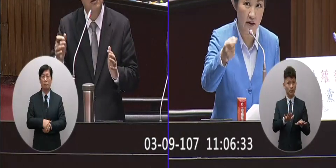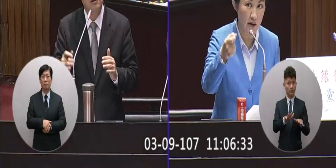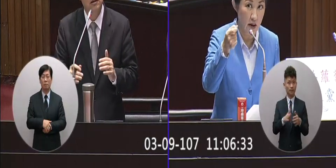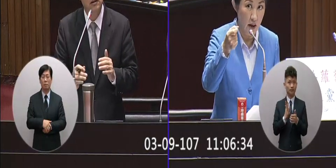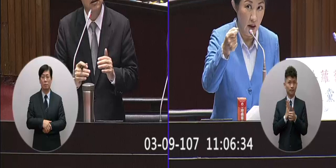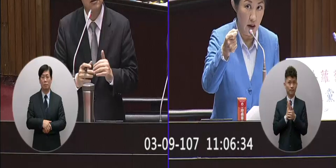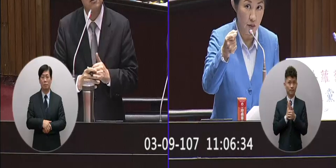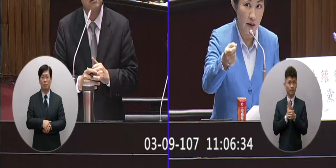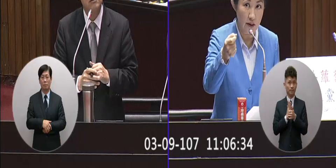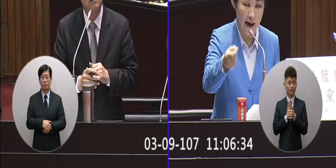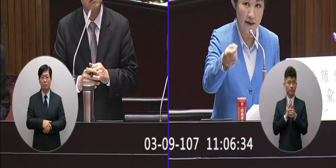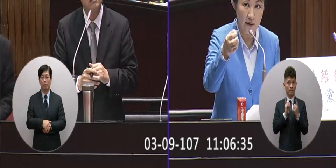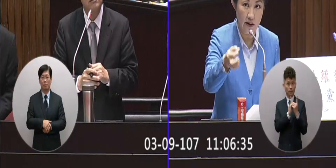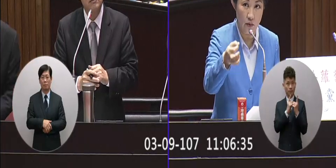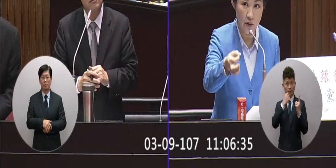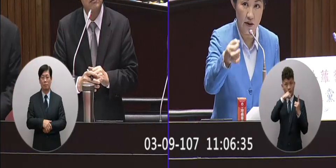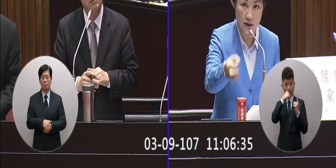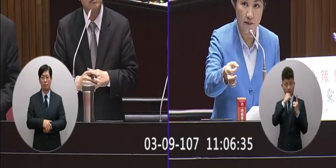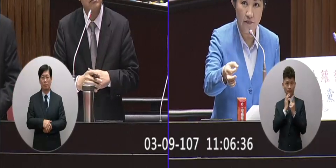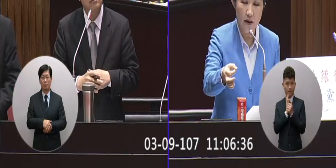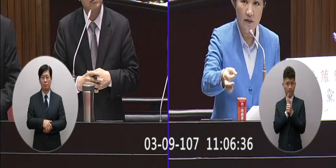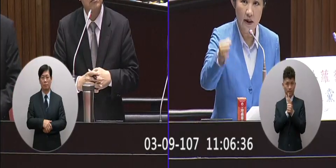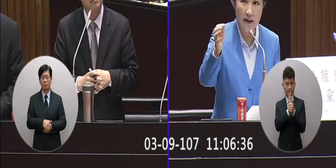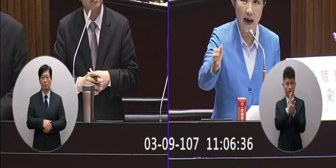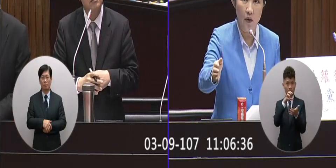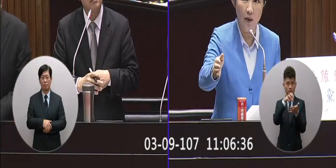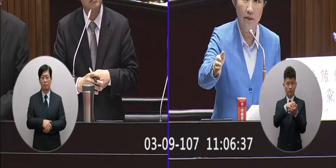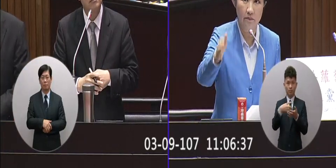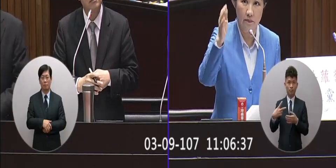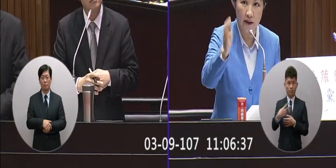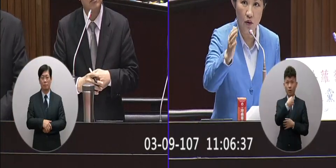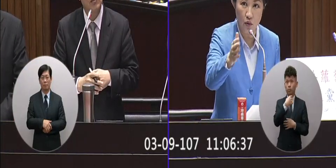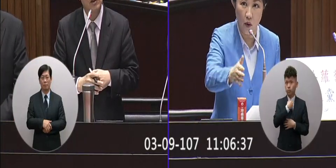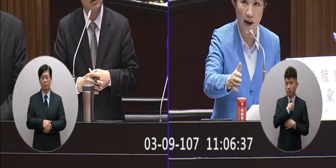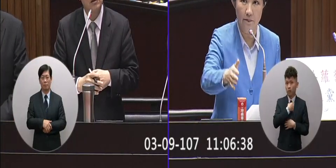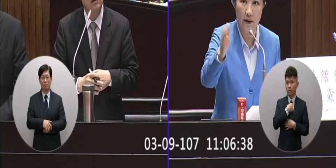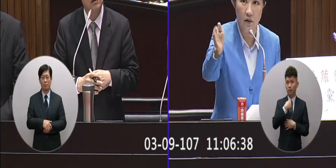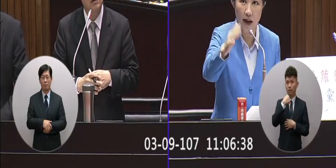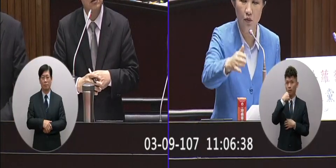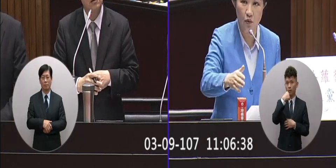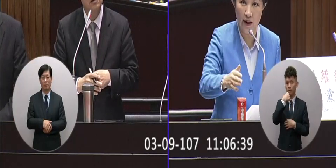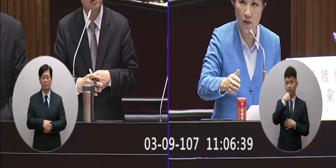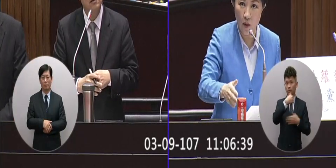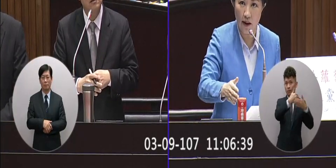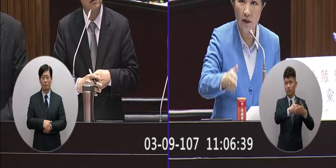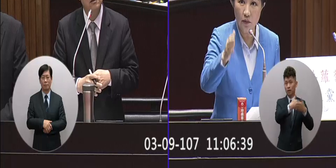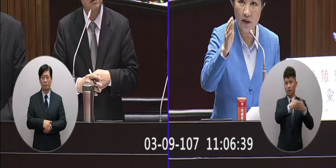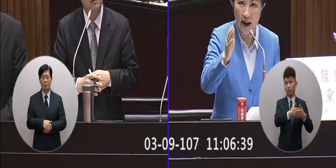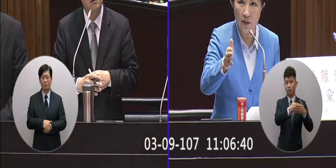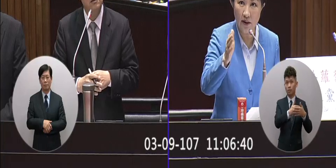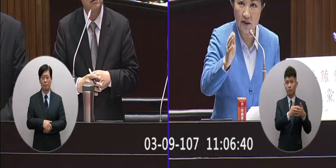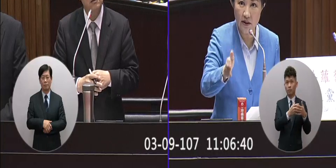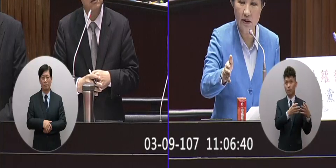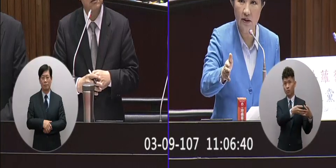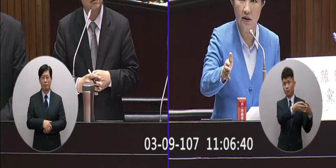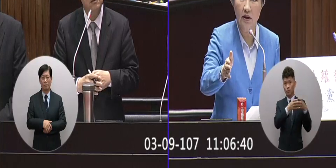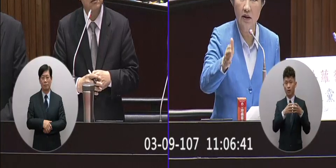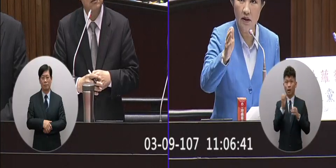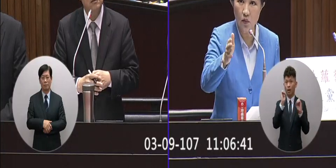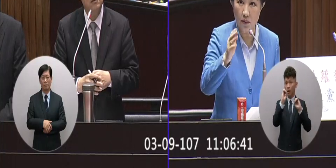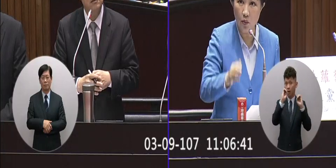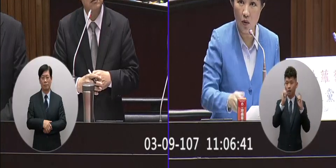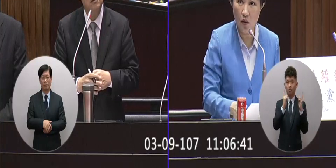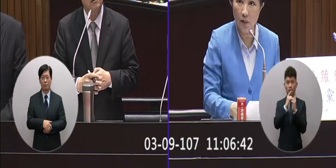发这个对台的领队证，让台湾没有团、没有大陆团的话，对台湾的经